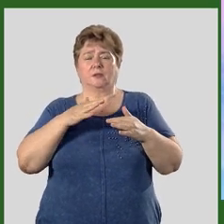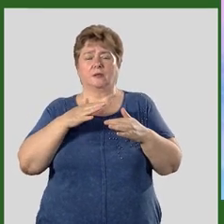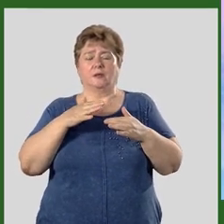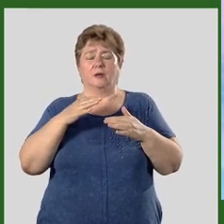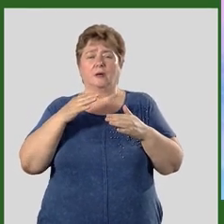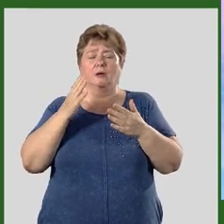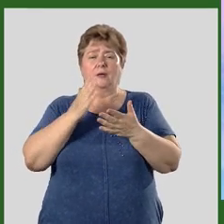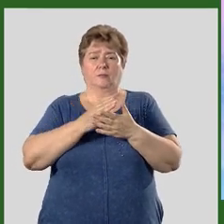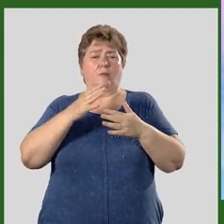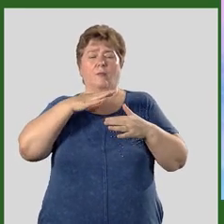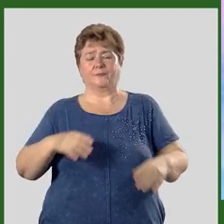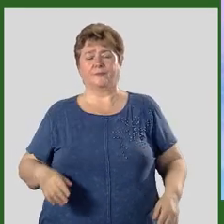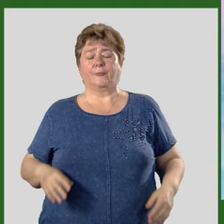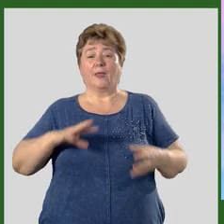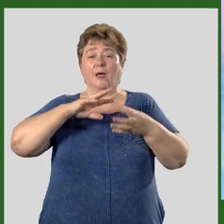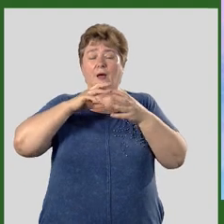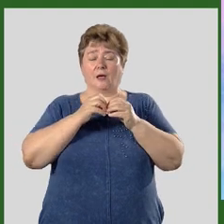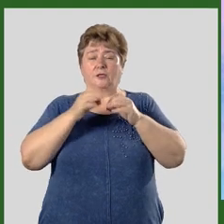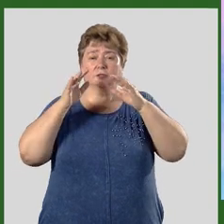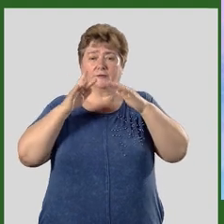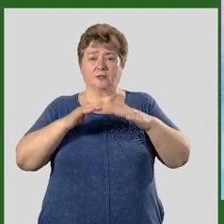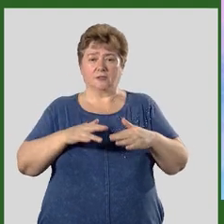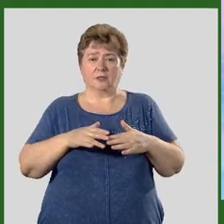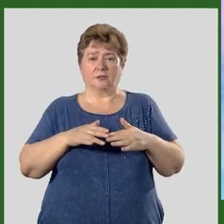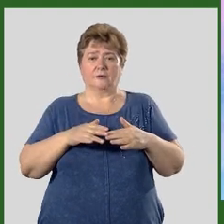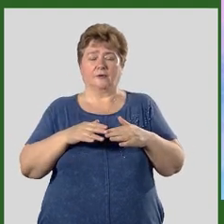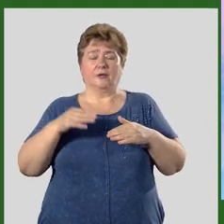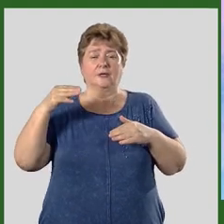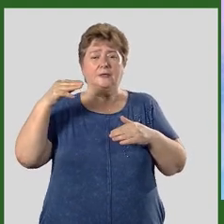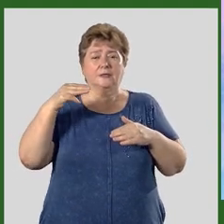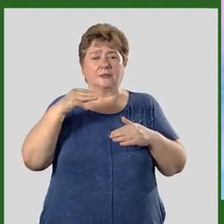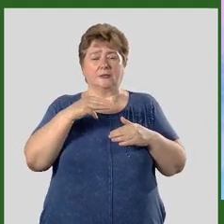обильны и имеют ливневый характер. Количество осадков